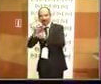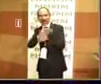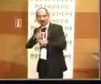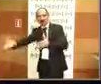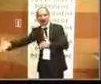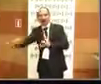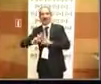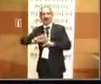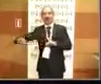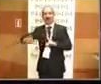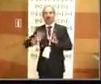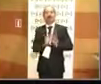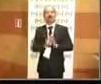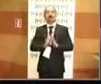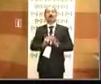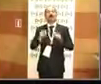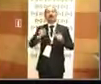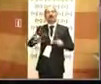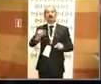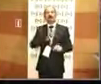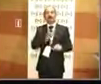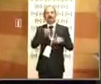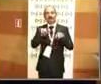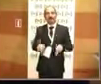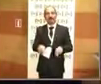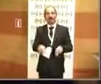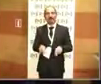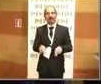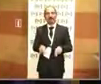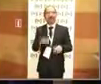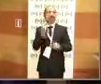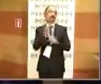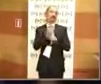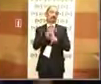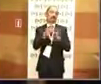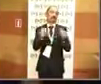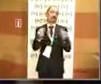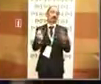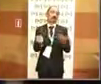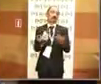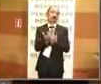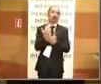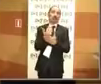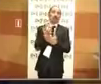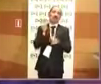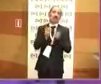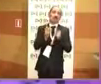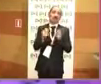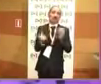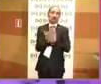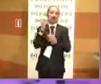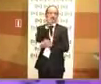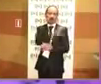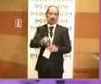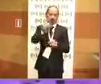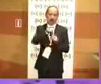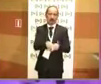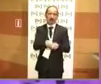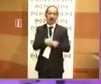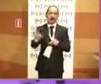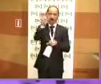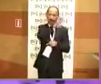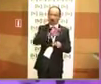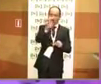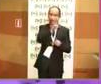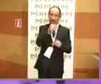nostra identità. Per fare questo servono nuove politiche e una nuova Europa.